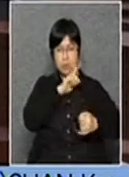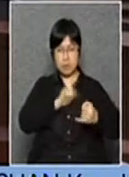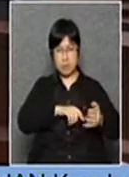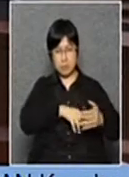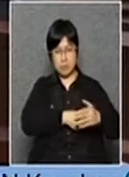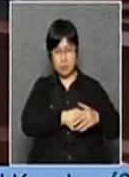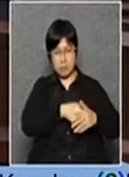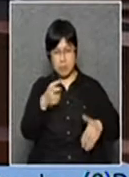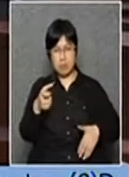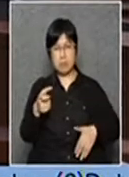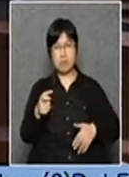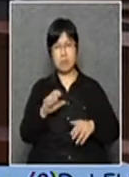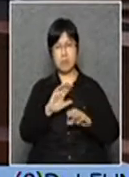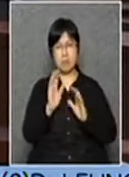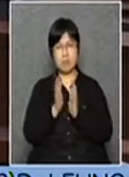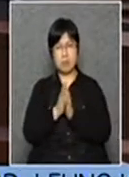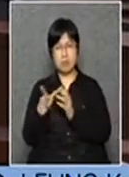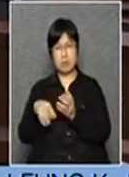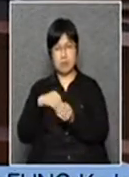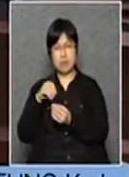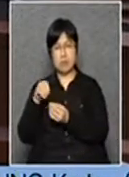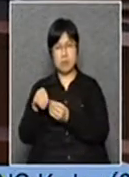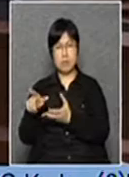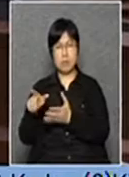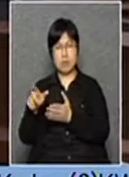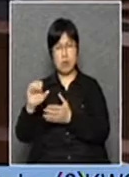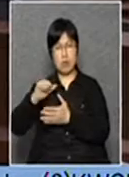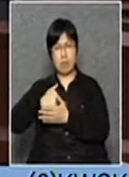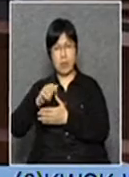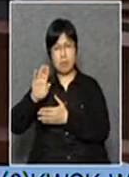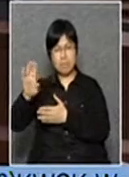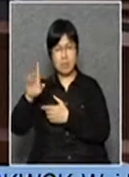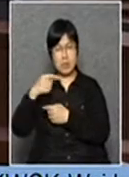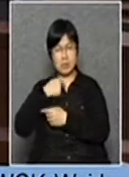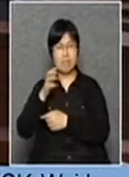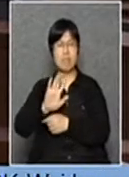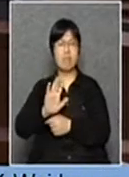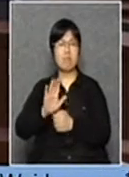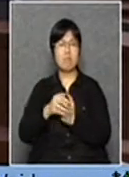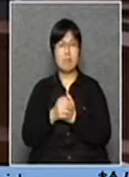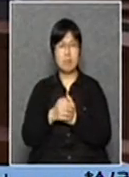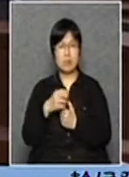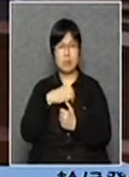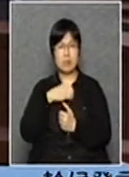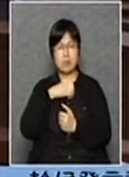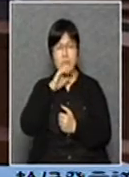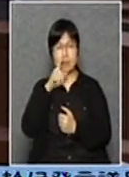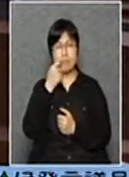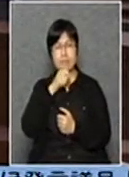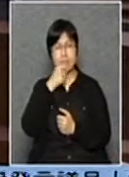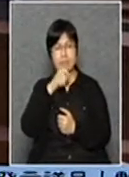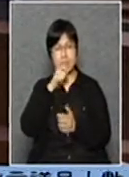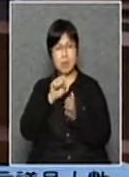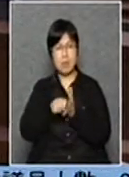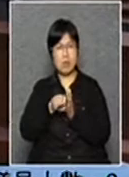不是真的完全是顧著真係佢哋嘅老闆嘅需要。咁呢個感覺當然係講得好粗疏嘅比喻啦。但